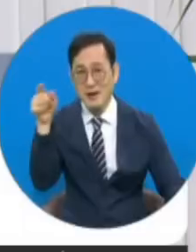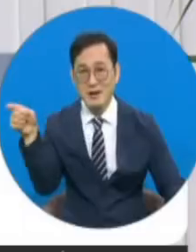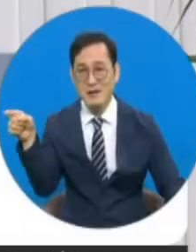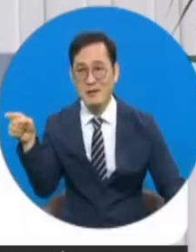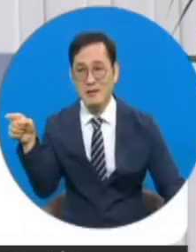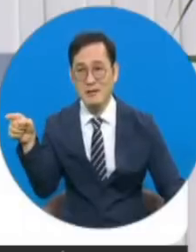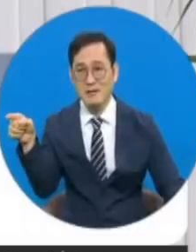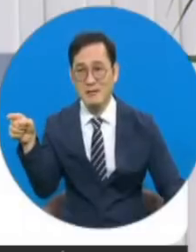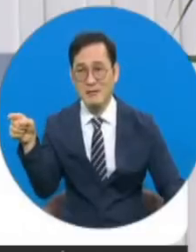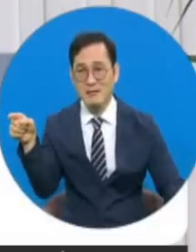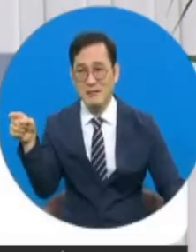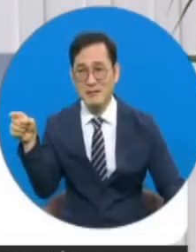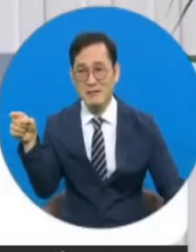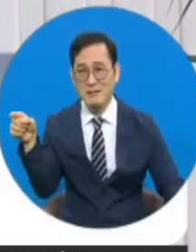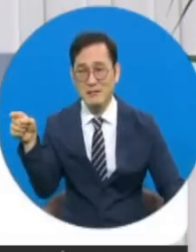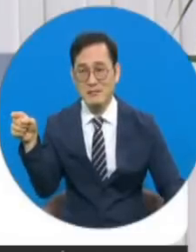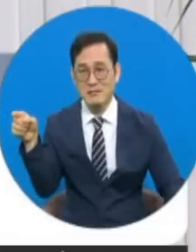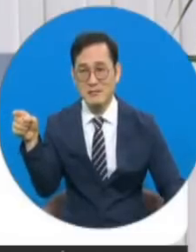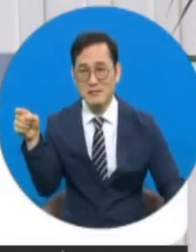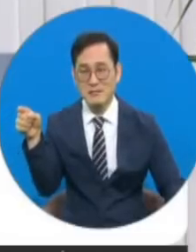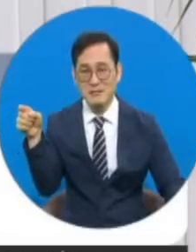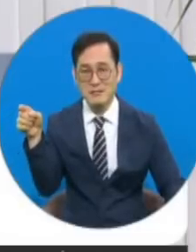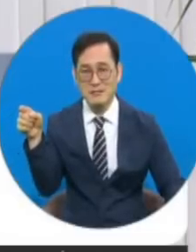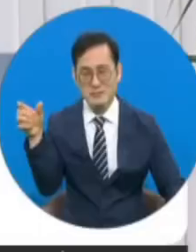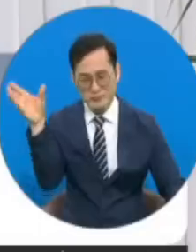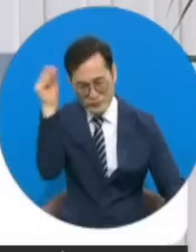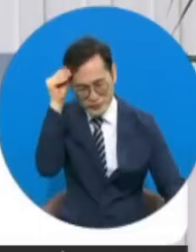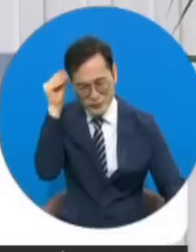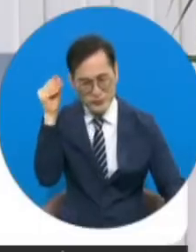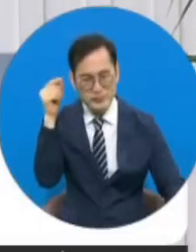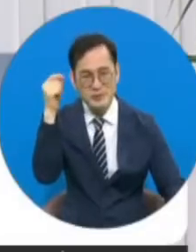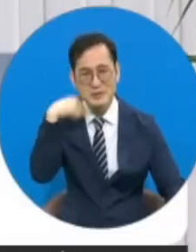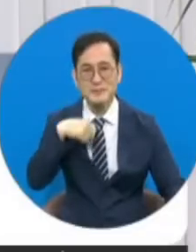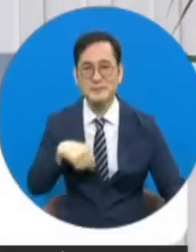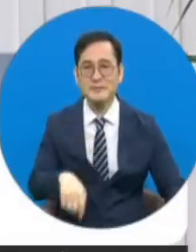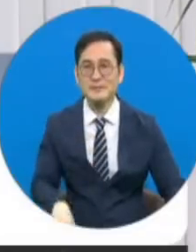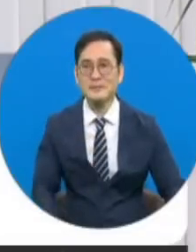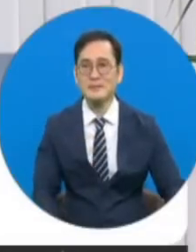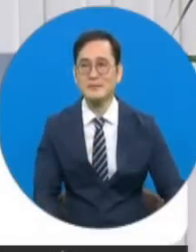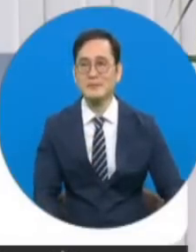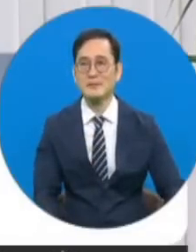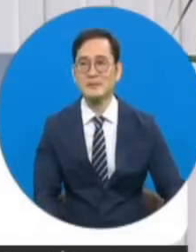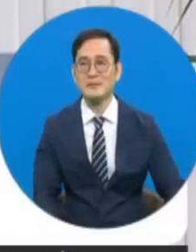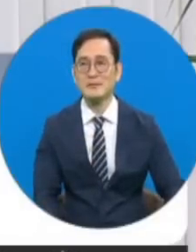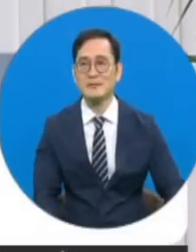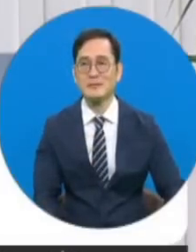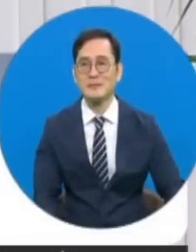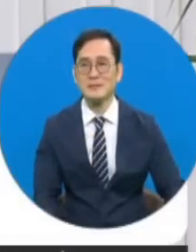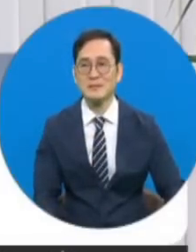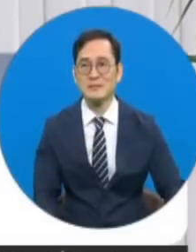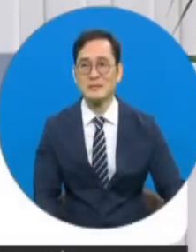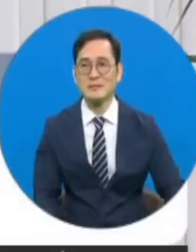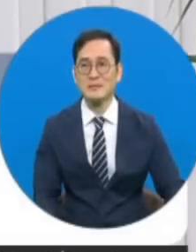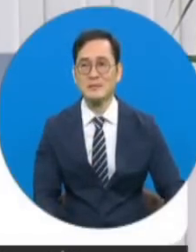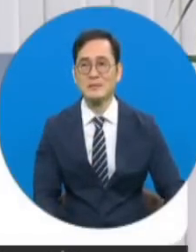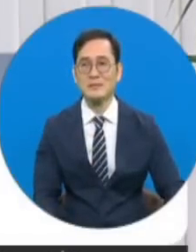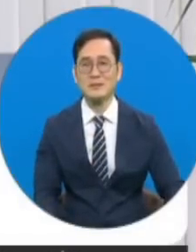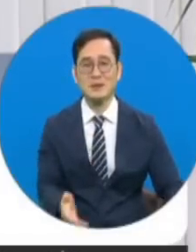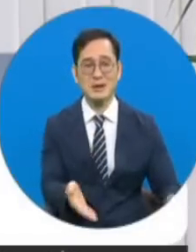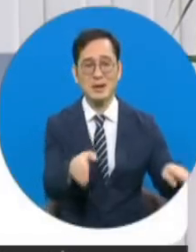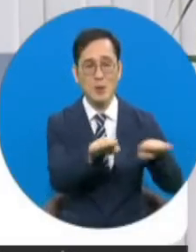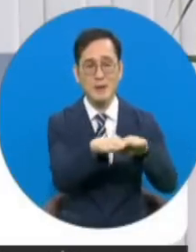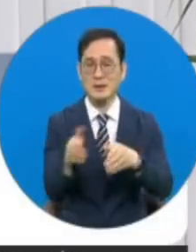무 어디까지 망가졌는지를 저는 이번에 확실히 실감을 했는데 그냥 국회의 기관대